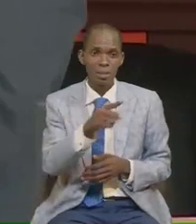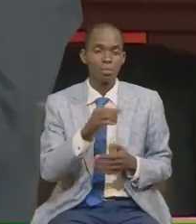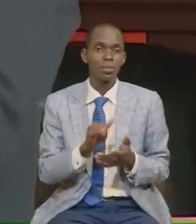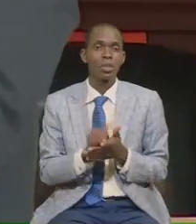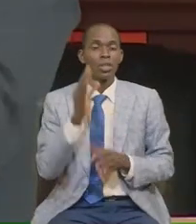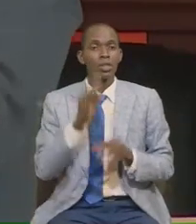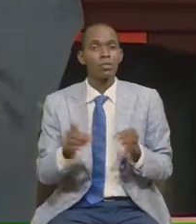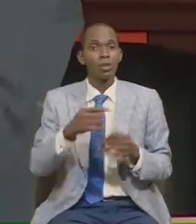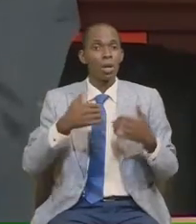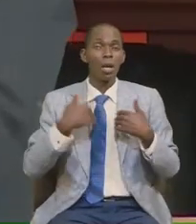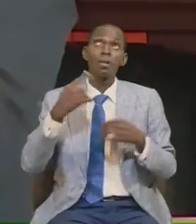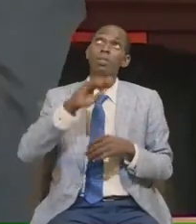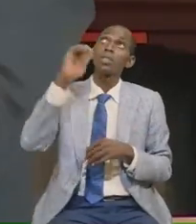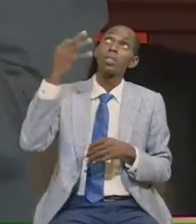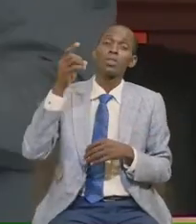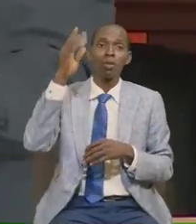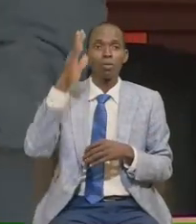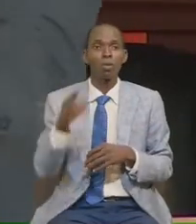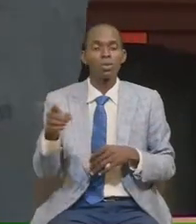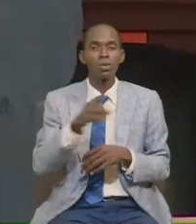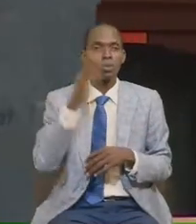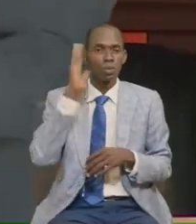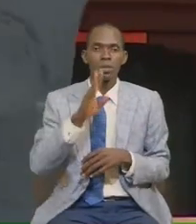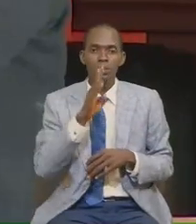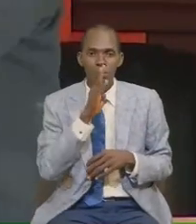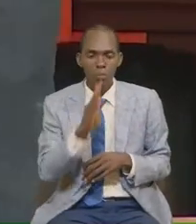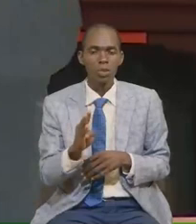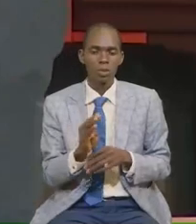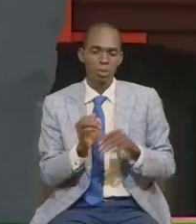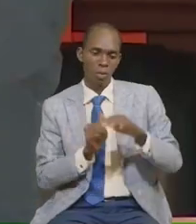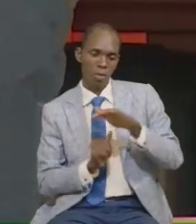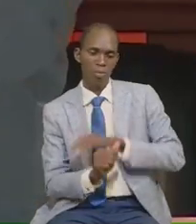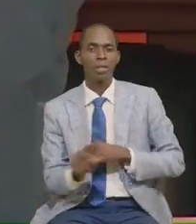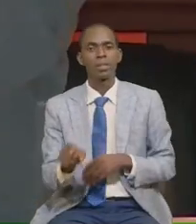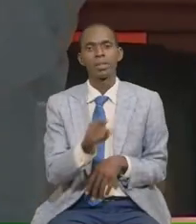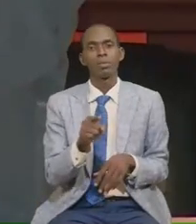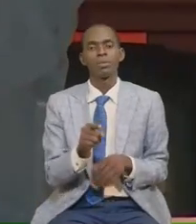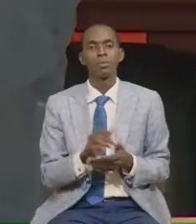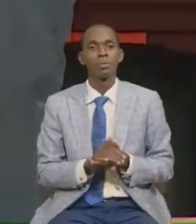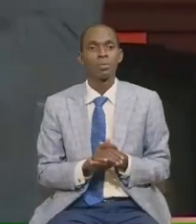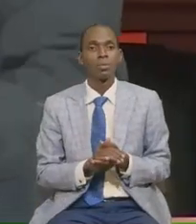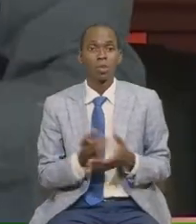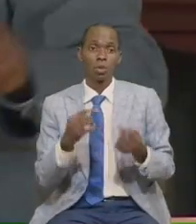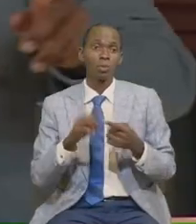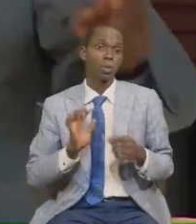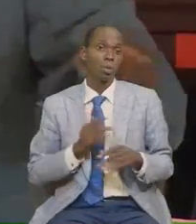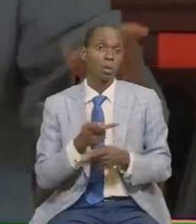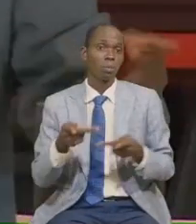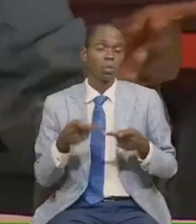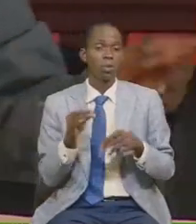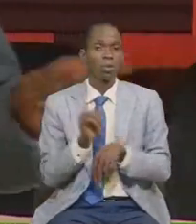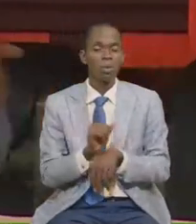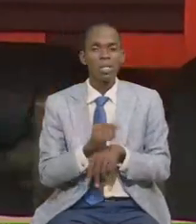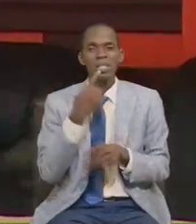Dieu, vous serez soumis à ces gens-là. Maintenant, au service, aidez. Dis à